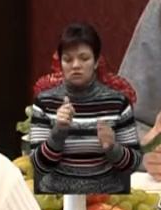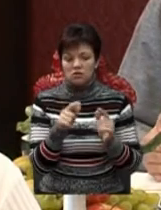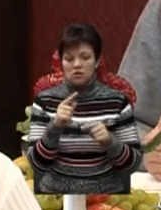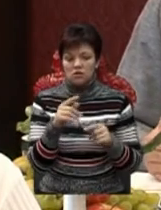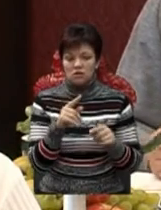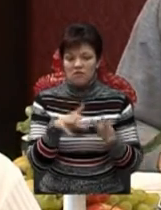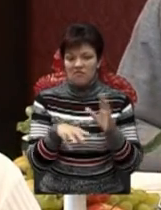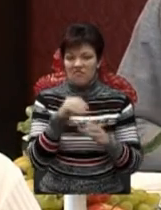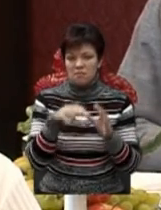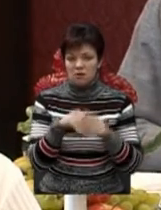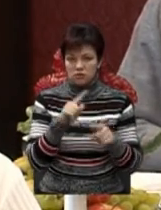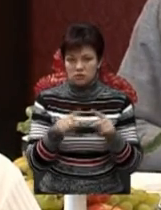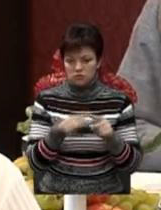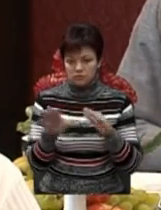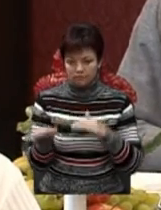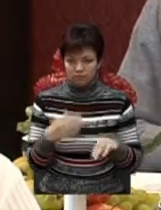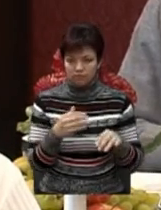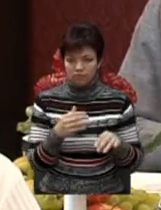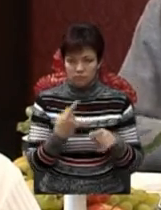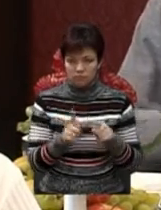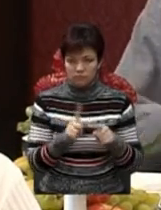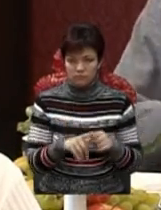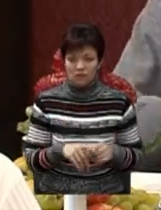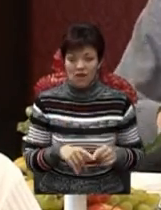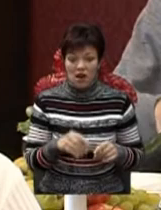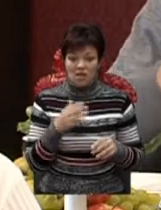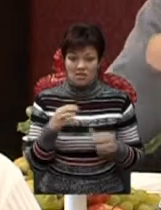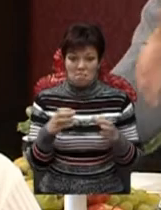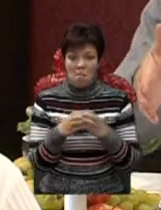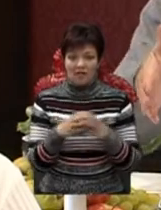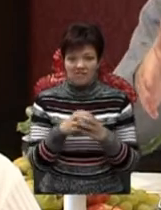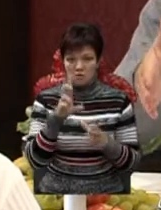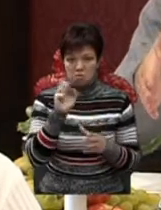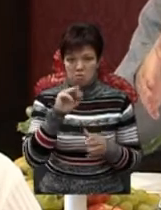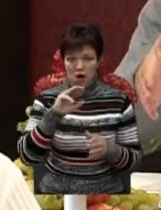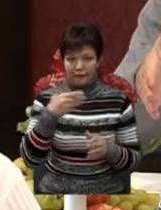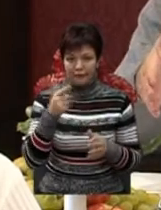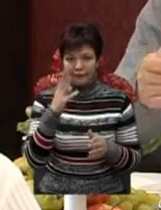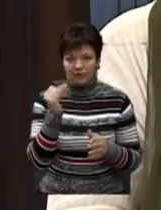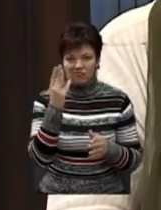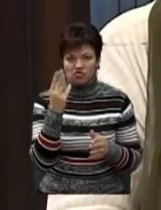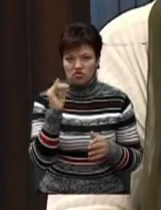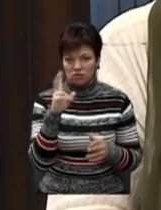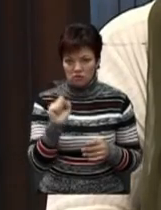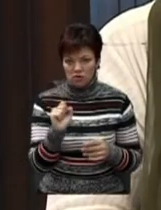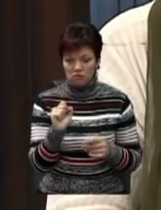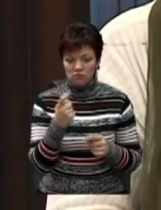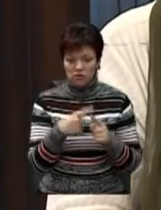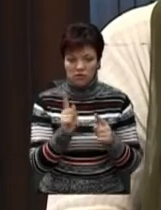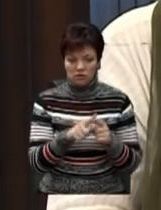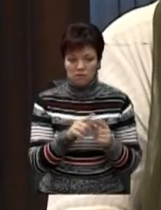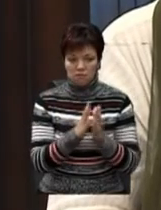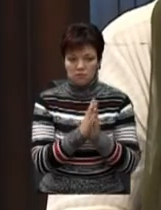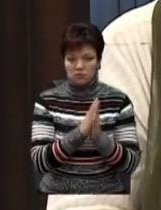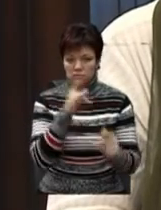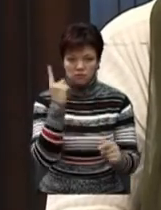фондом. Партия «Батькивщина», кстати, в парламенте подала законопроект с предложением наложить мораторий. Да, наложить